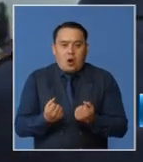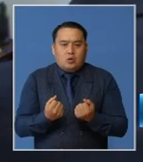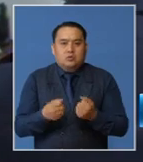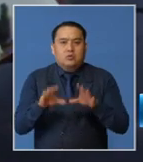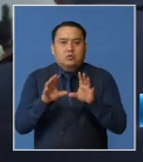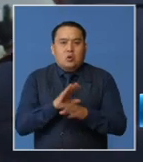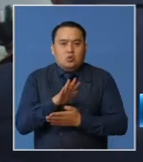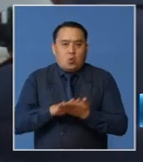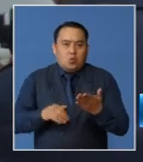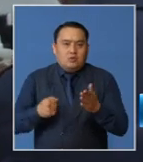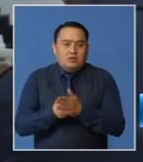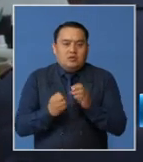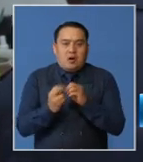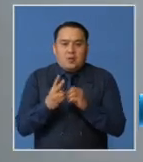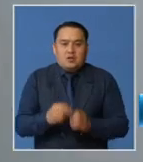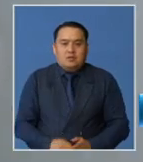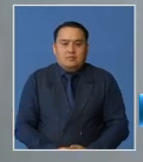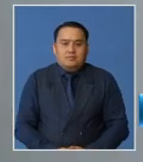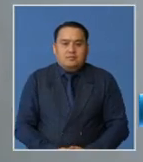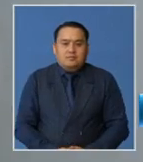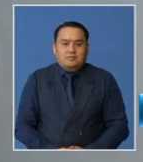«Нелегал» продолжится до 12 апреля.